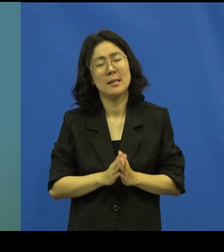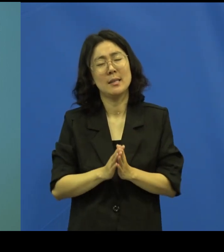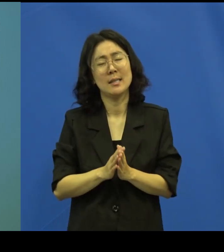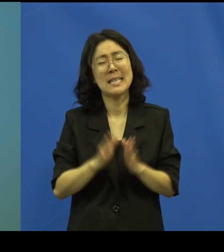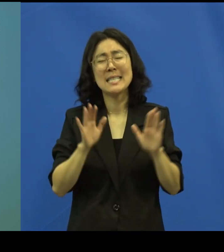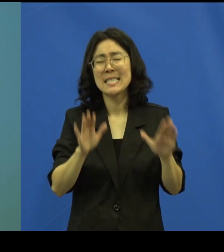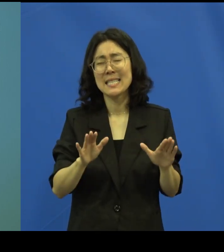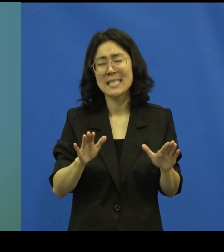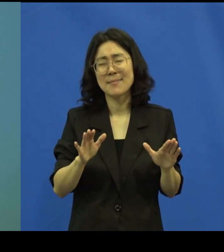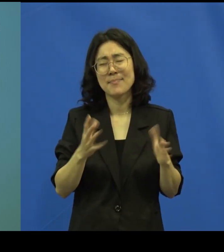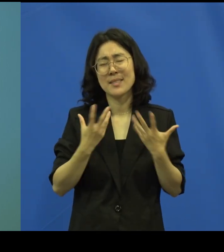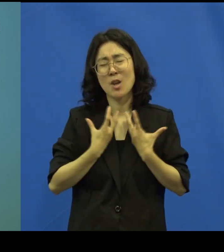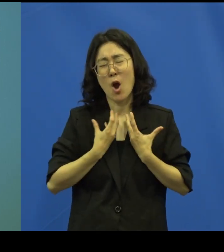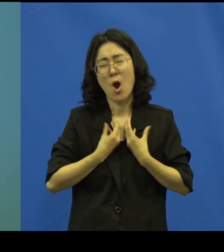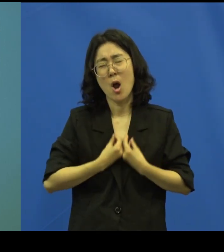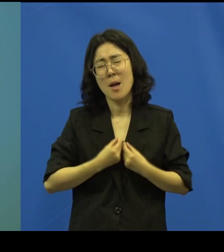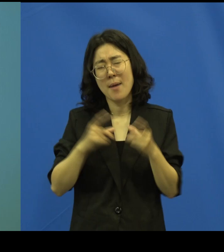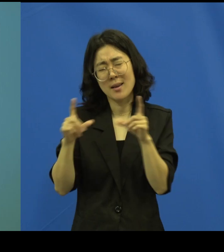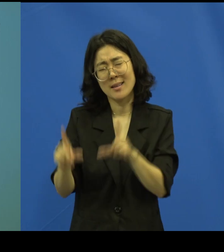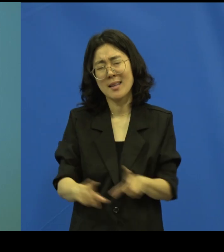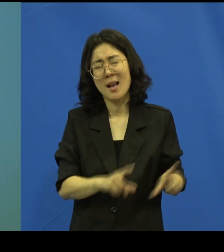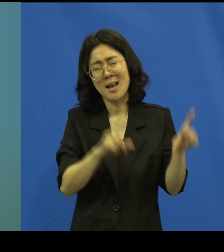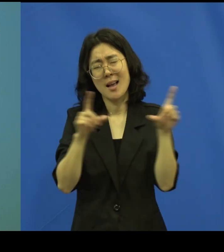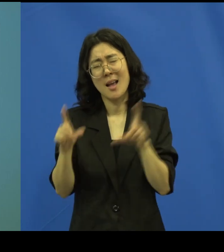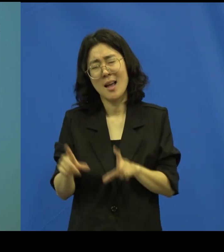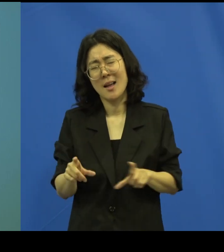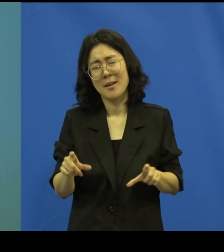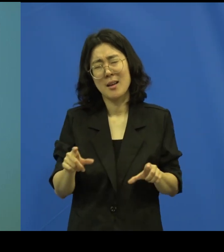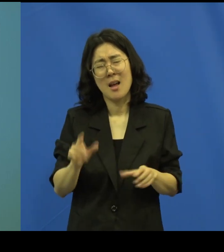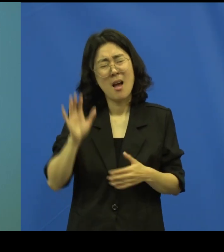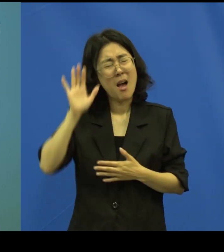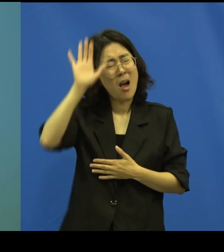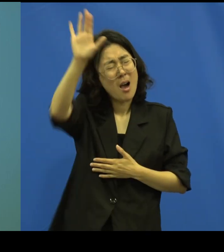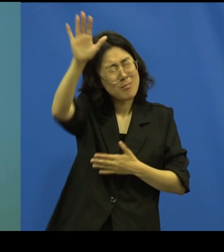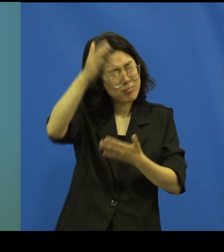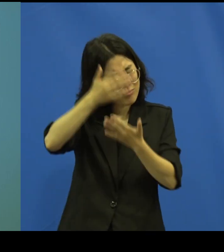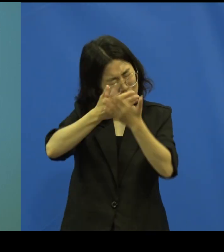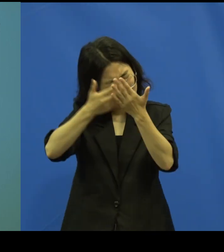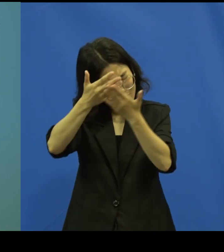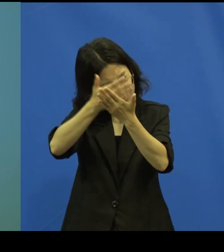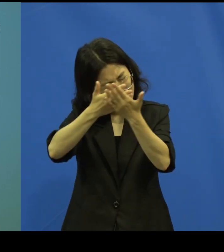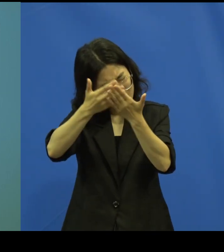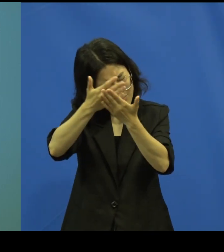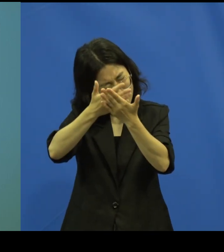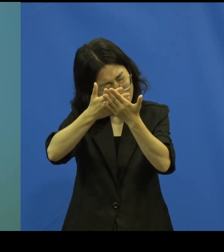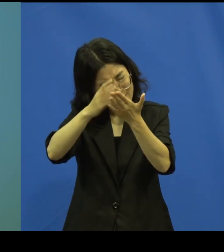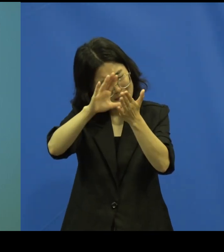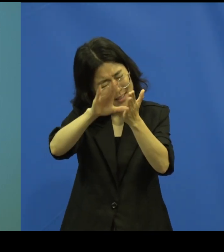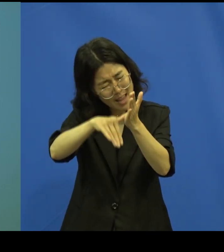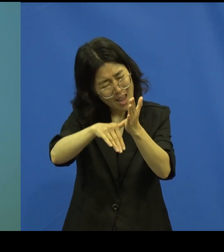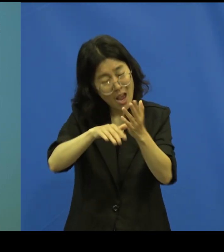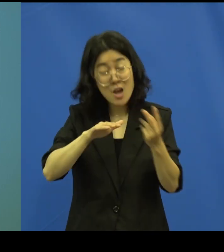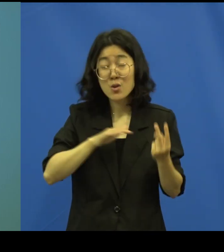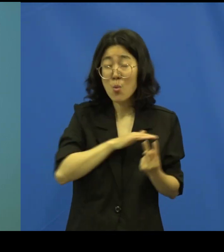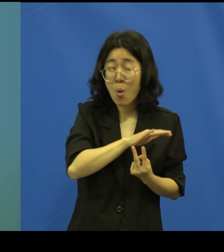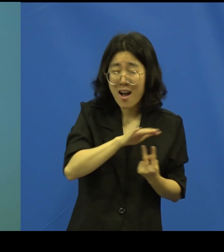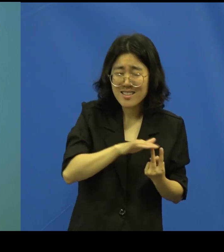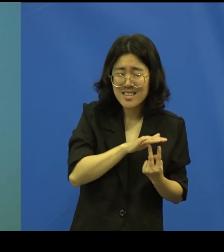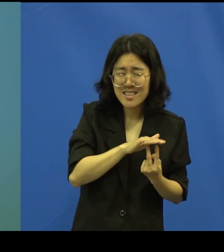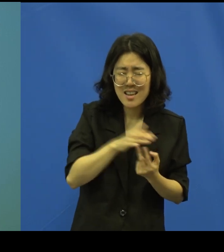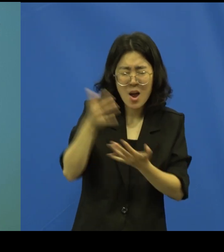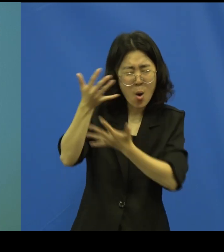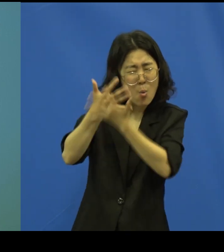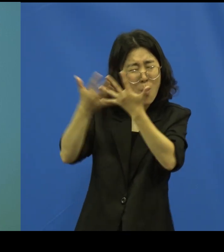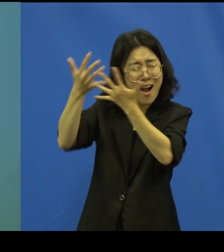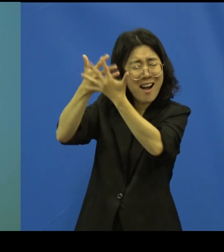여돈 시대, 절망의 시대, 아무것도 보이지 않던 그 시대, 요한은 두루마리에